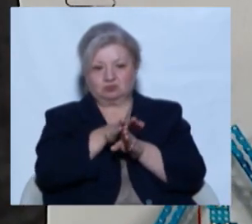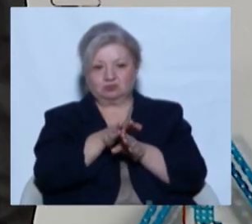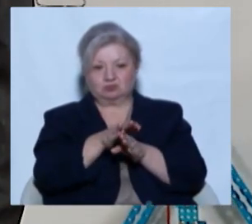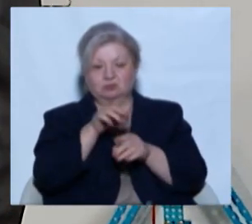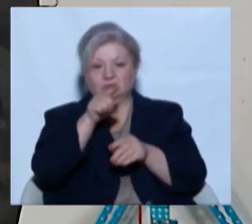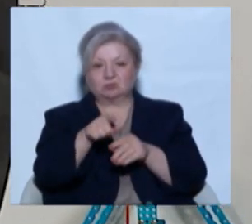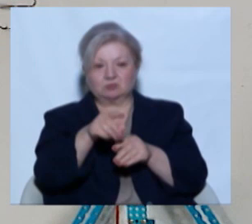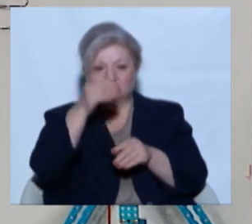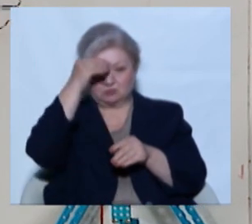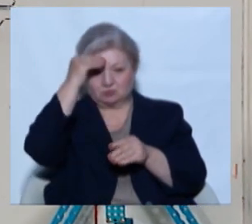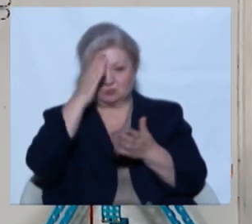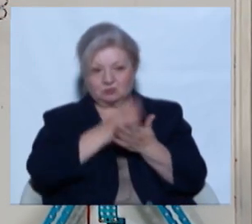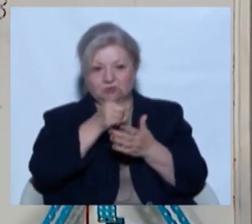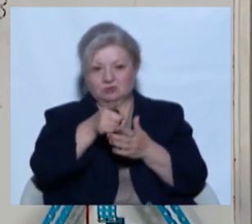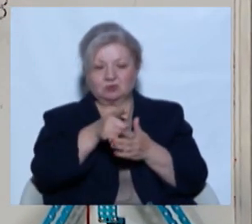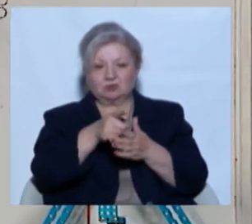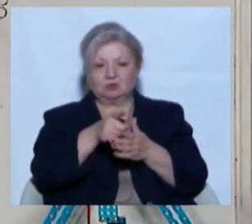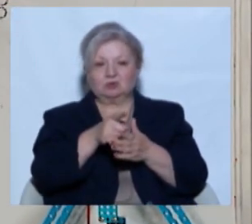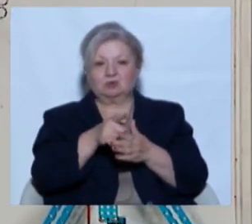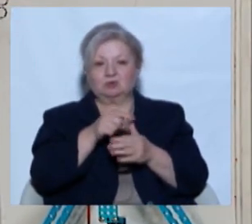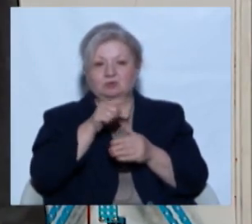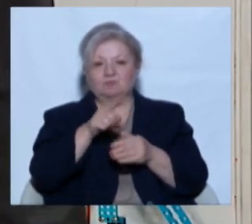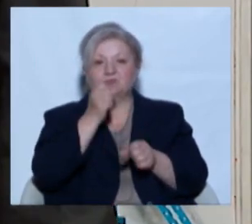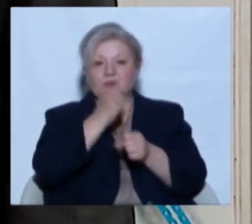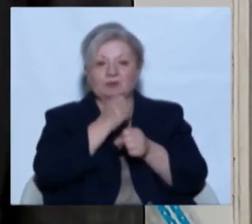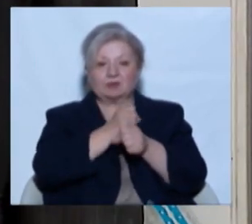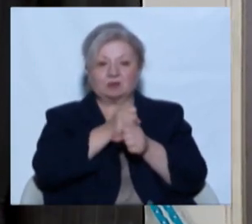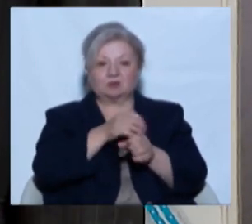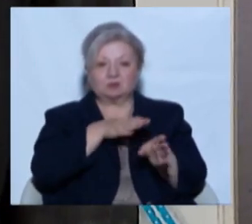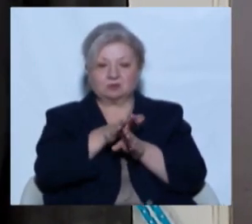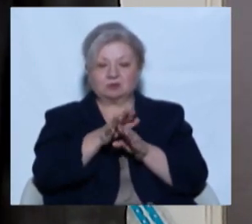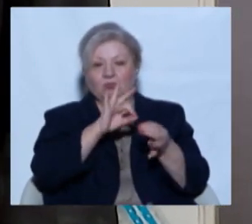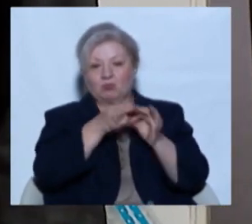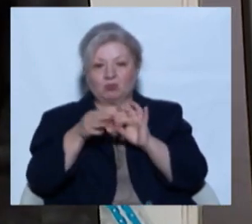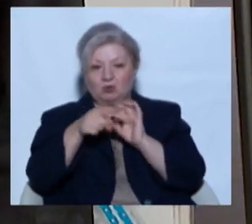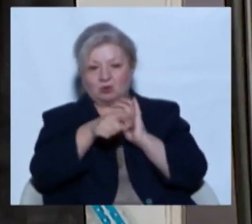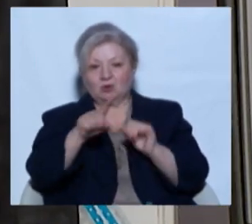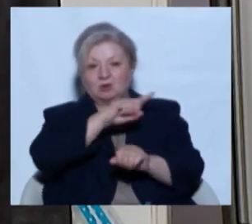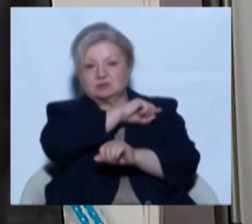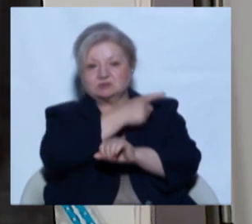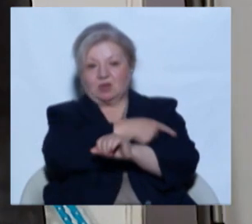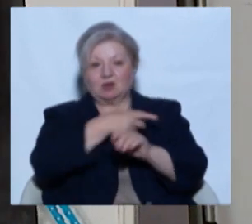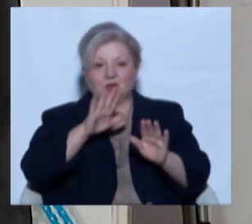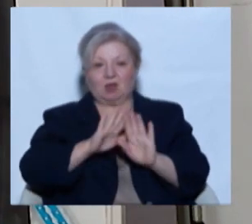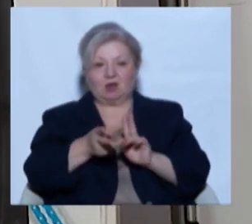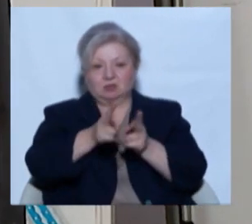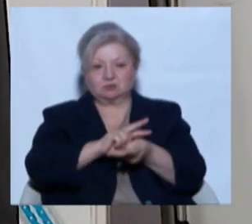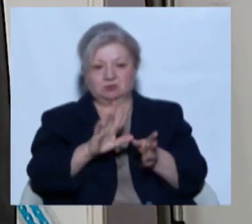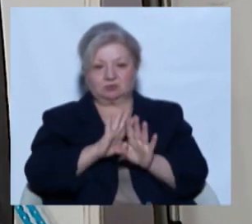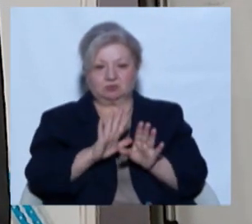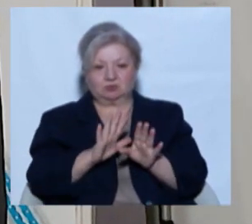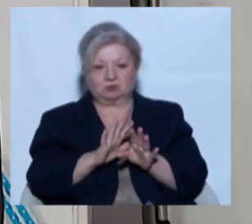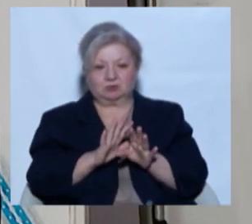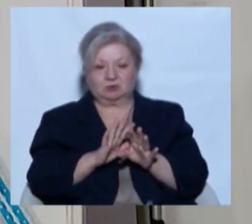მუშაობა. აქ იგულისხმებოდა ყველა ამ შემთხვევაში, რომ მუშაობის შესრულების პროცესში ძალა არ იცვლებოდა.